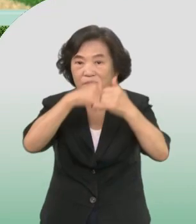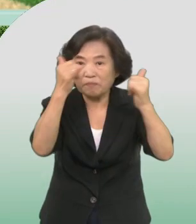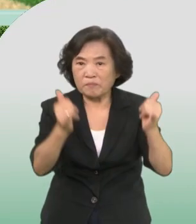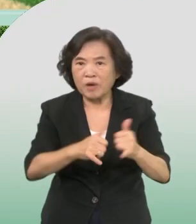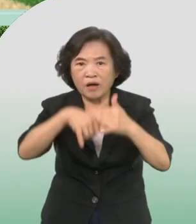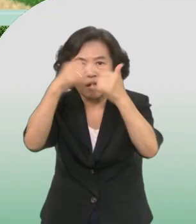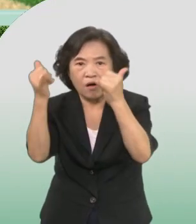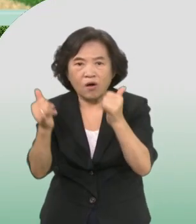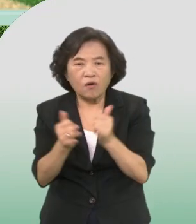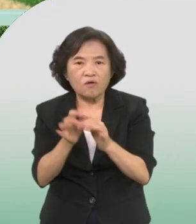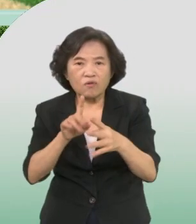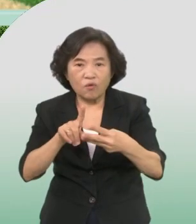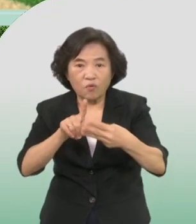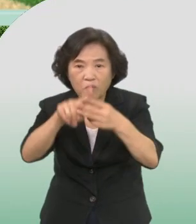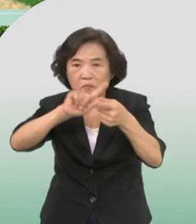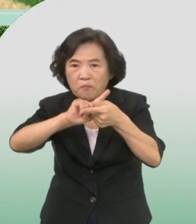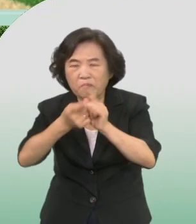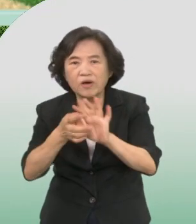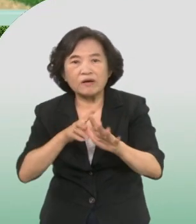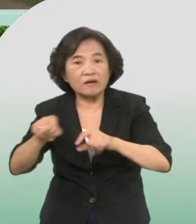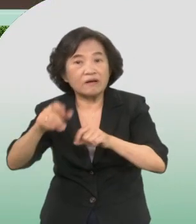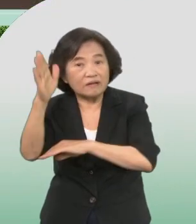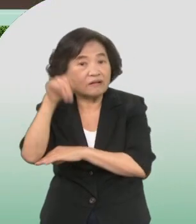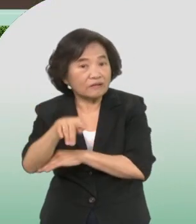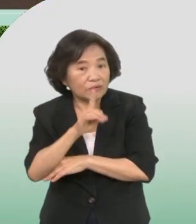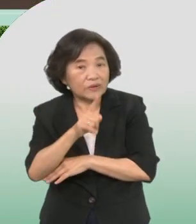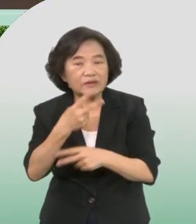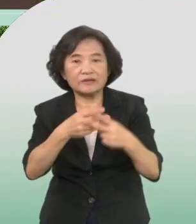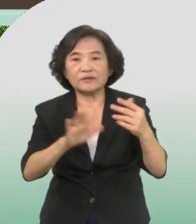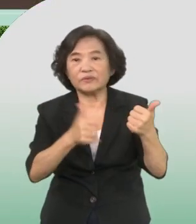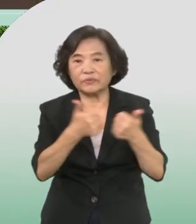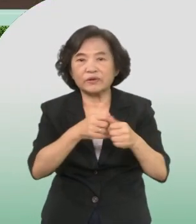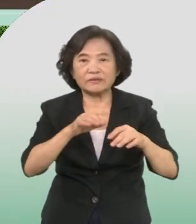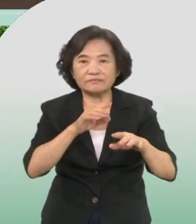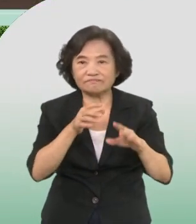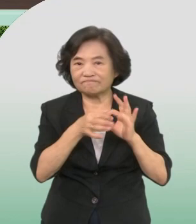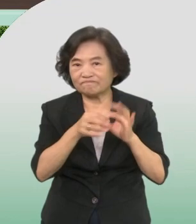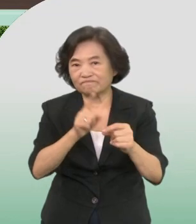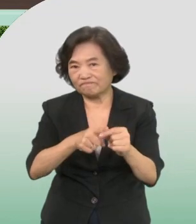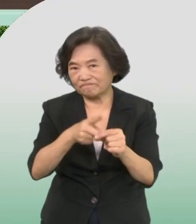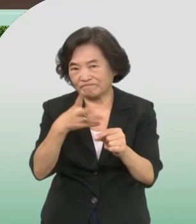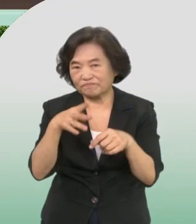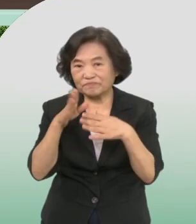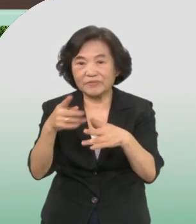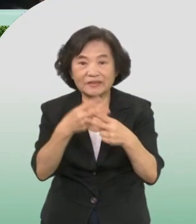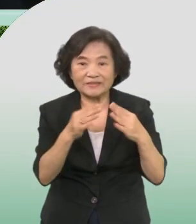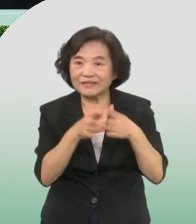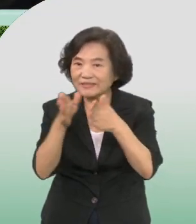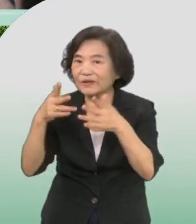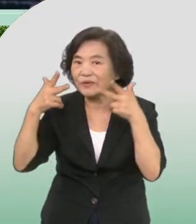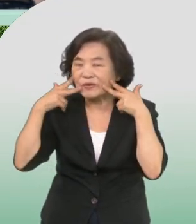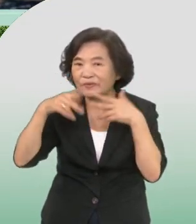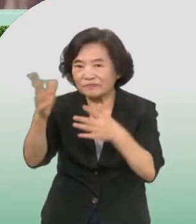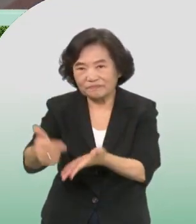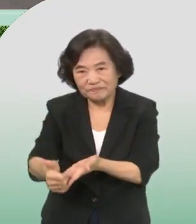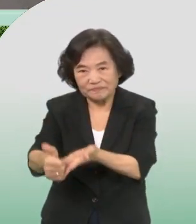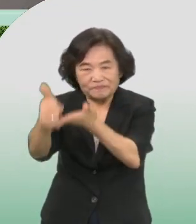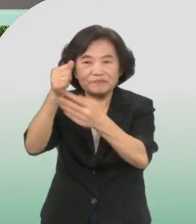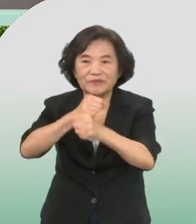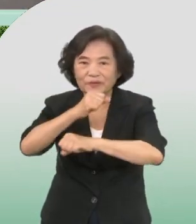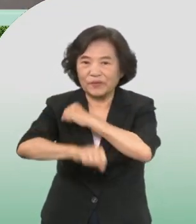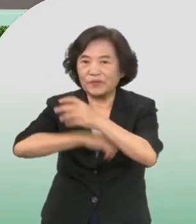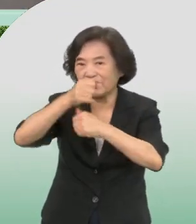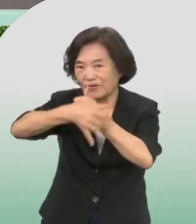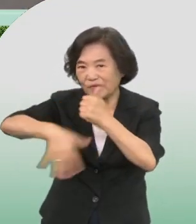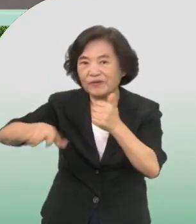廿几年的族群主流化的政策推动下，合肥会奠定近年系凭借客家老年族民